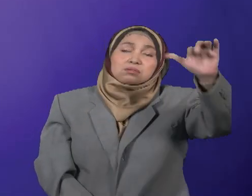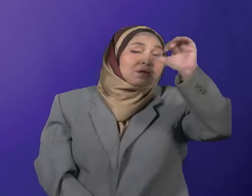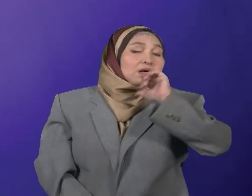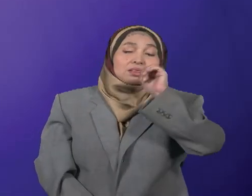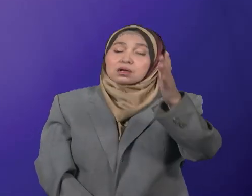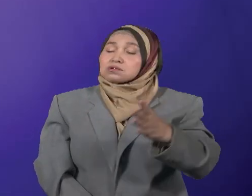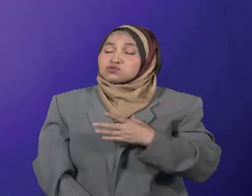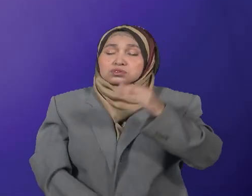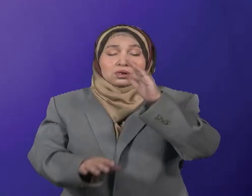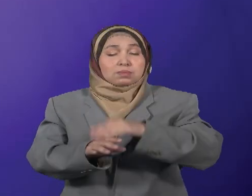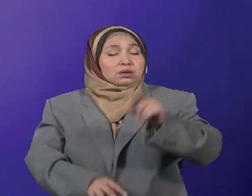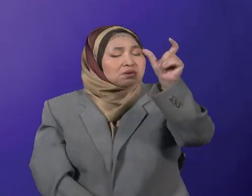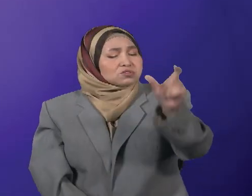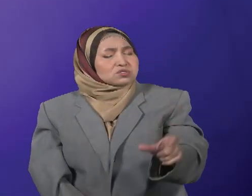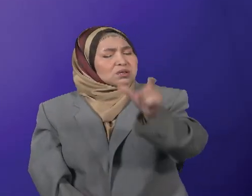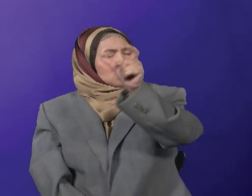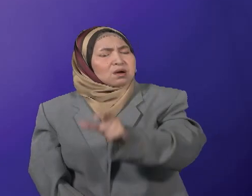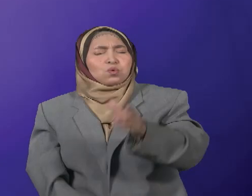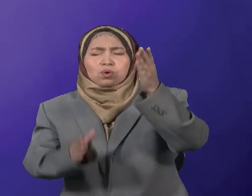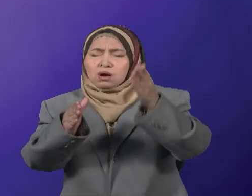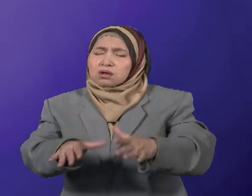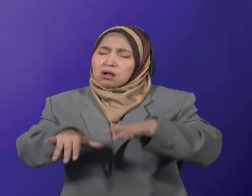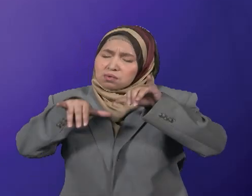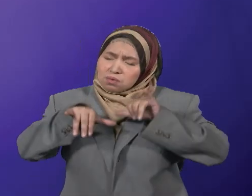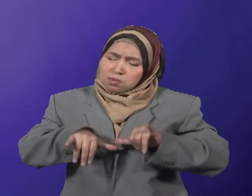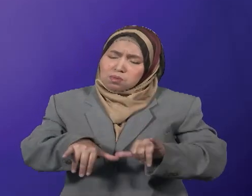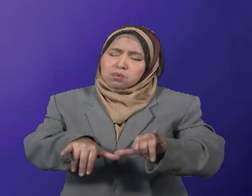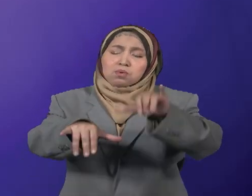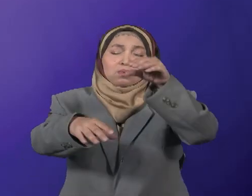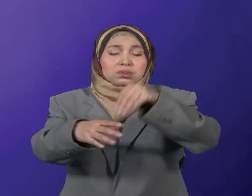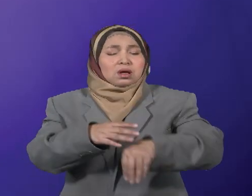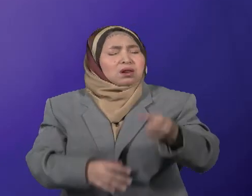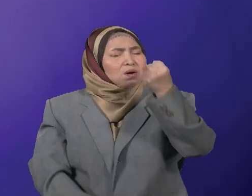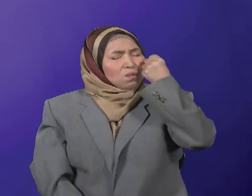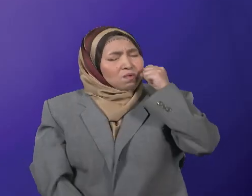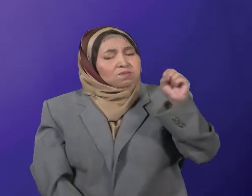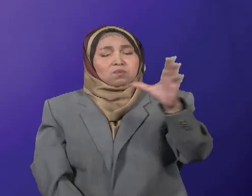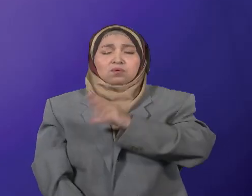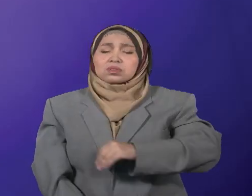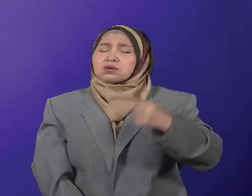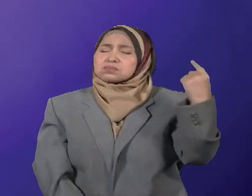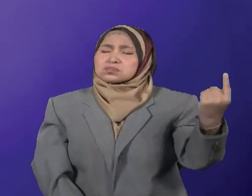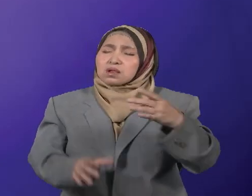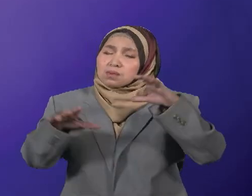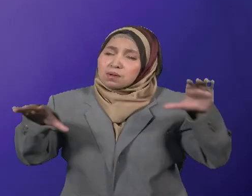والله لا يحب كل كفار